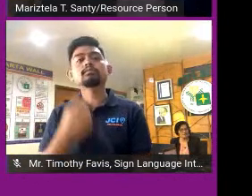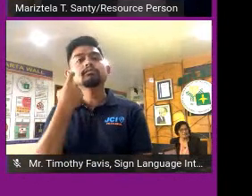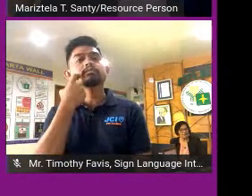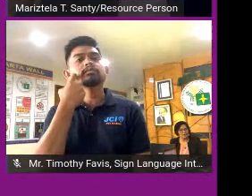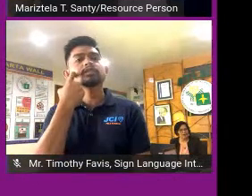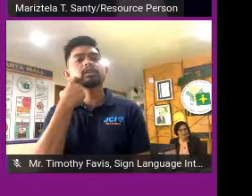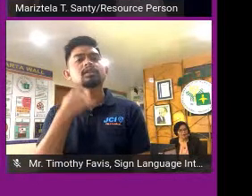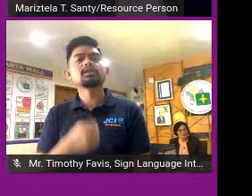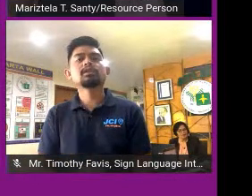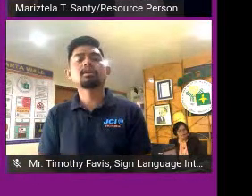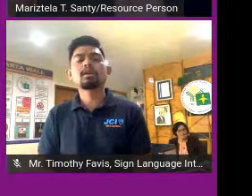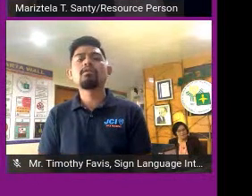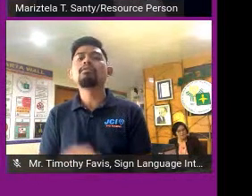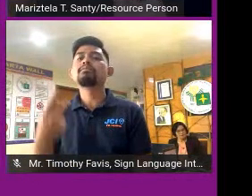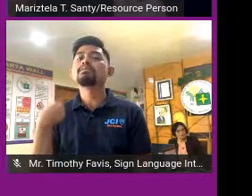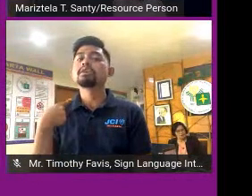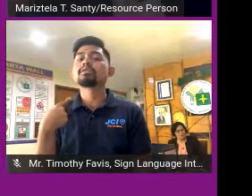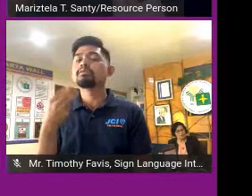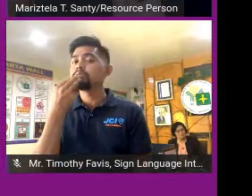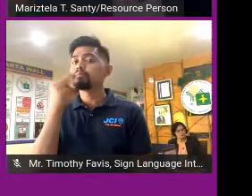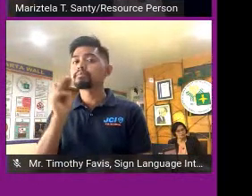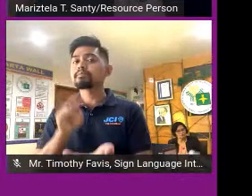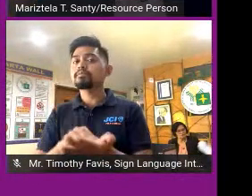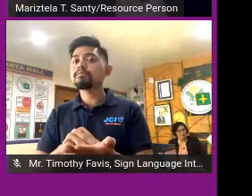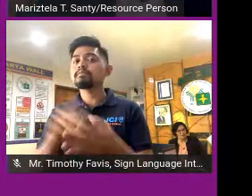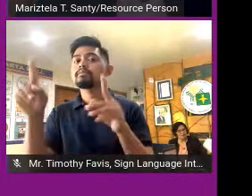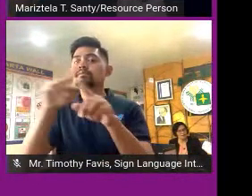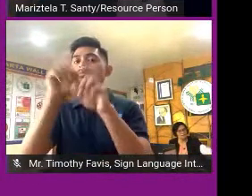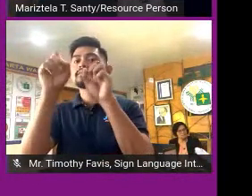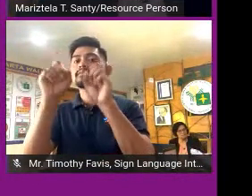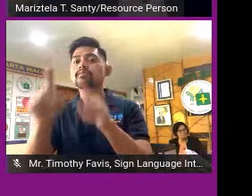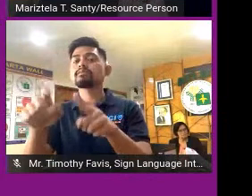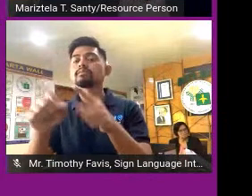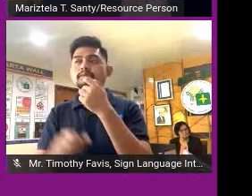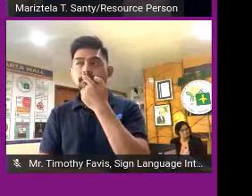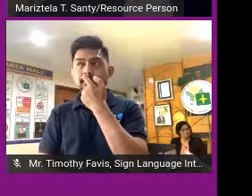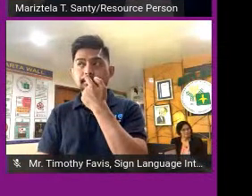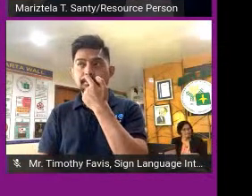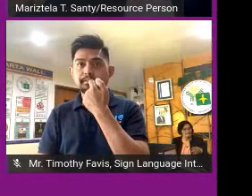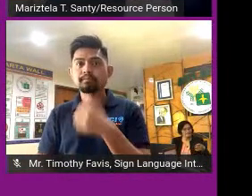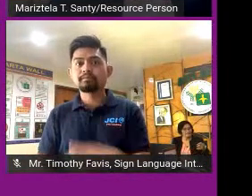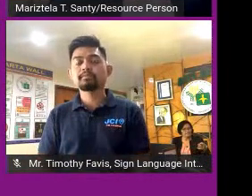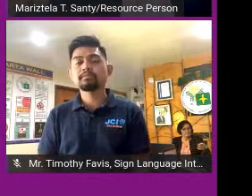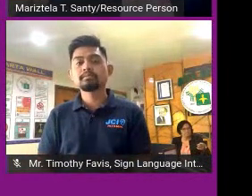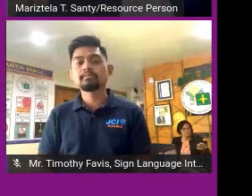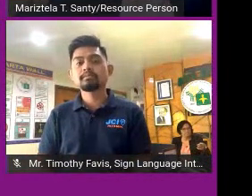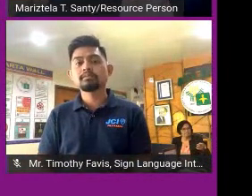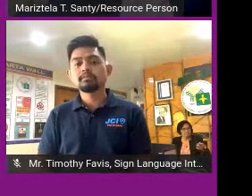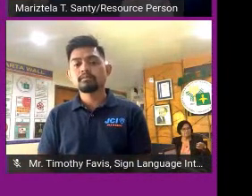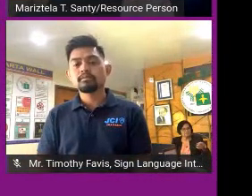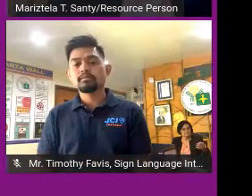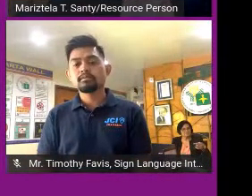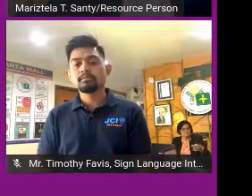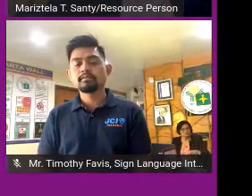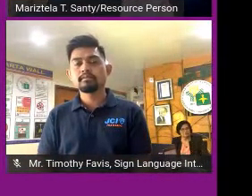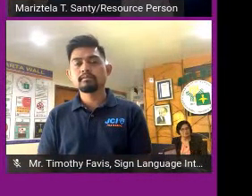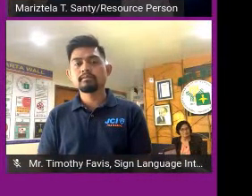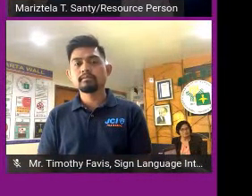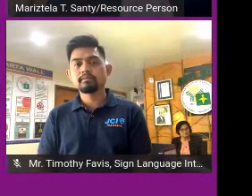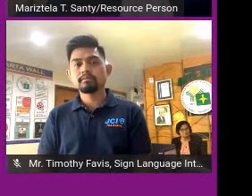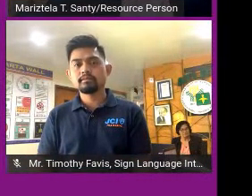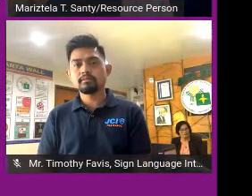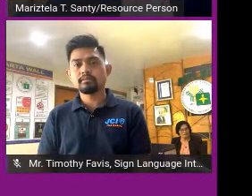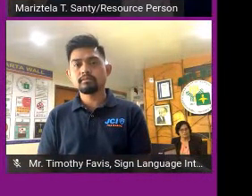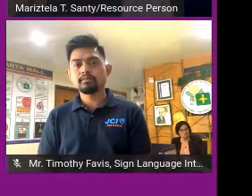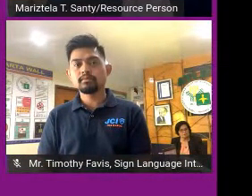doon na yung question doon sa... Yung feminization of poverty,